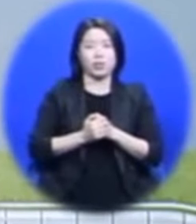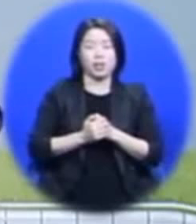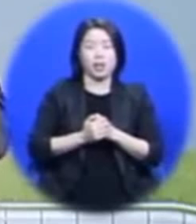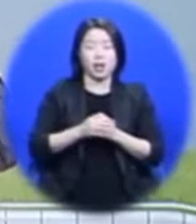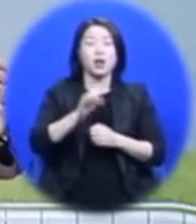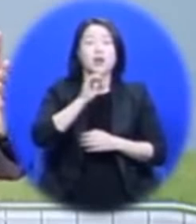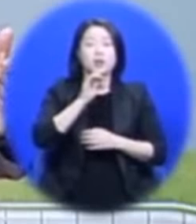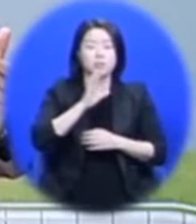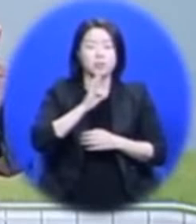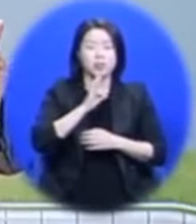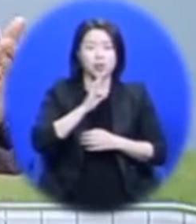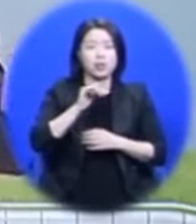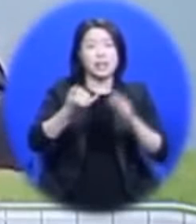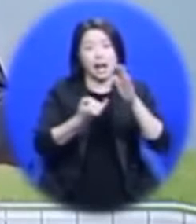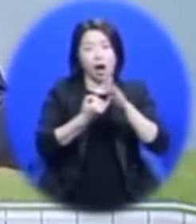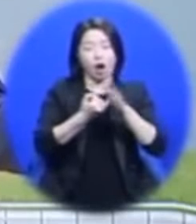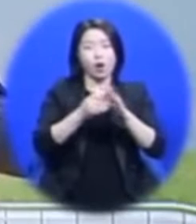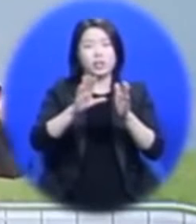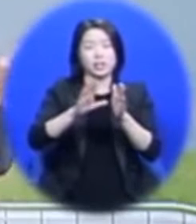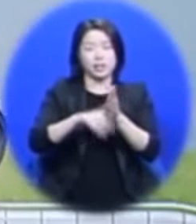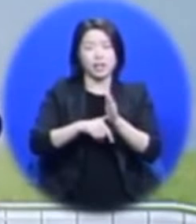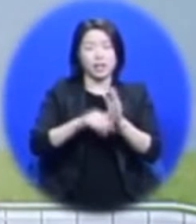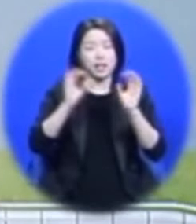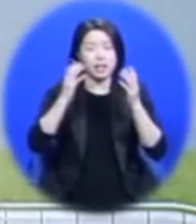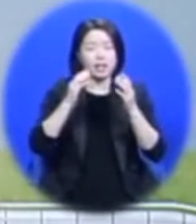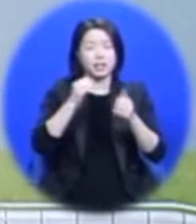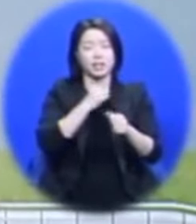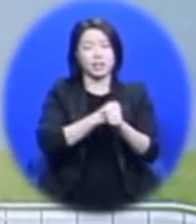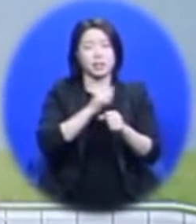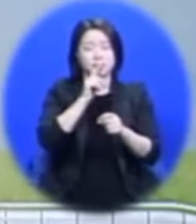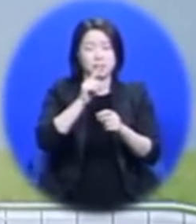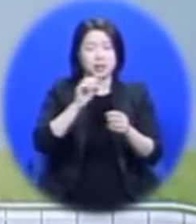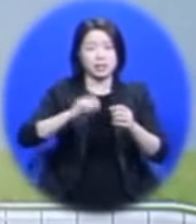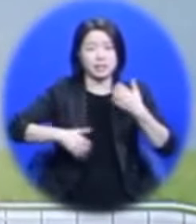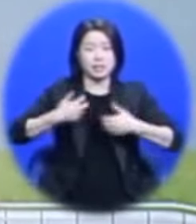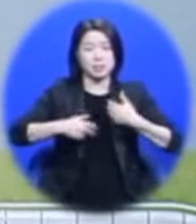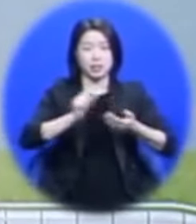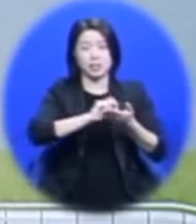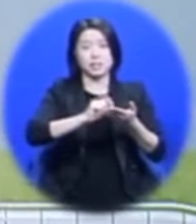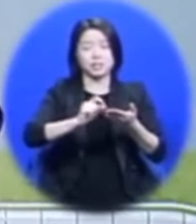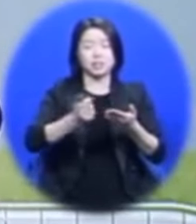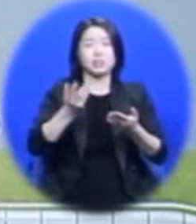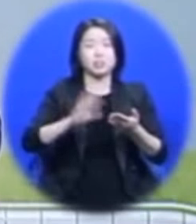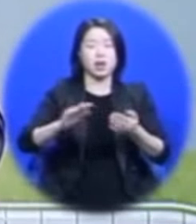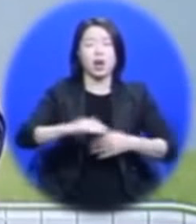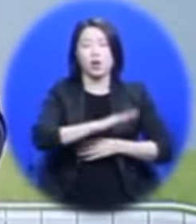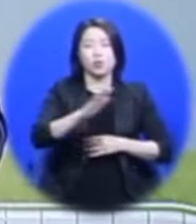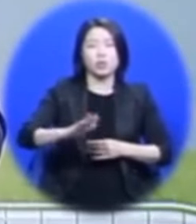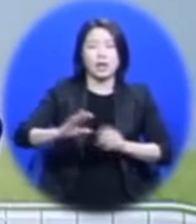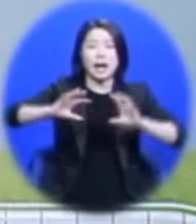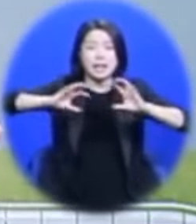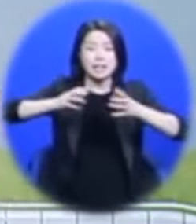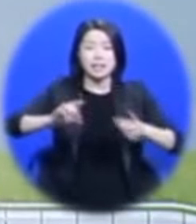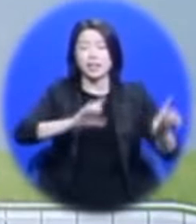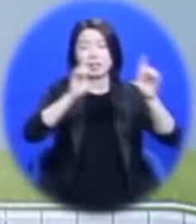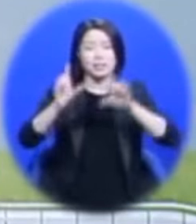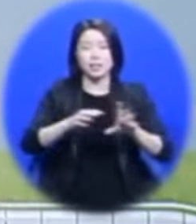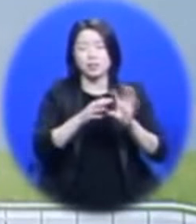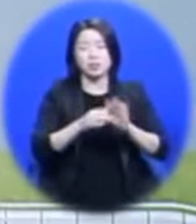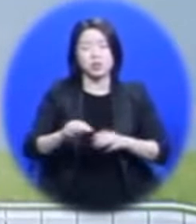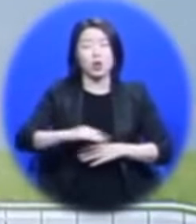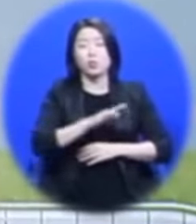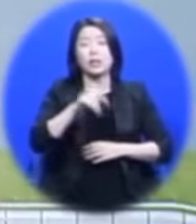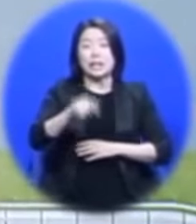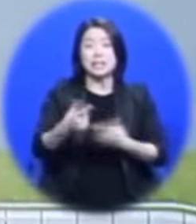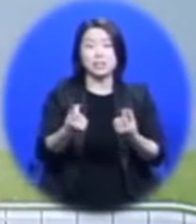물론 어릴 때 그렇게 했었던 이야기를 재미있게 썼지만 우리가 세상 살면서 우리가 이렇게